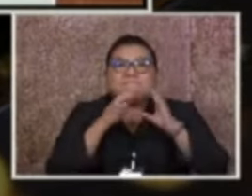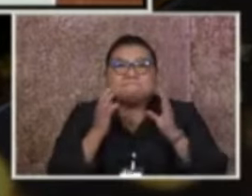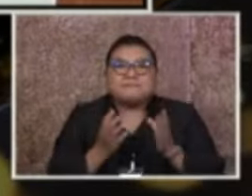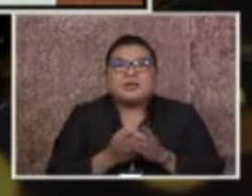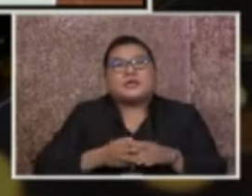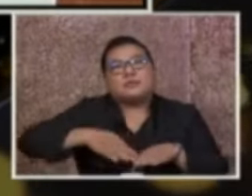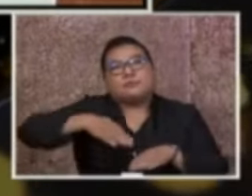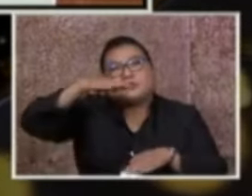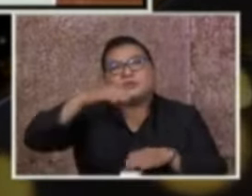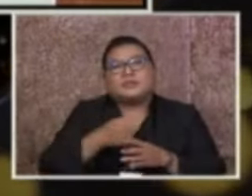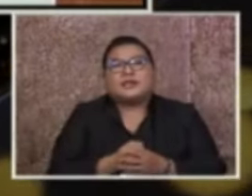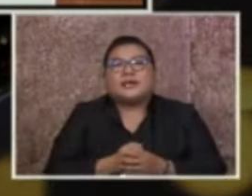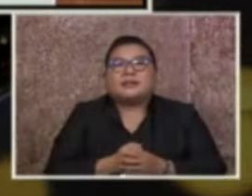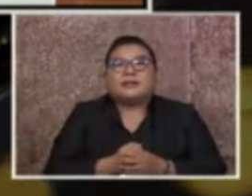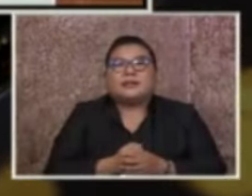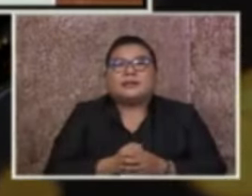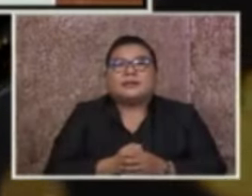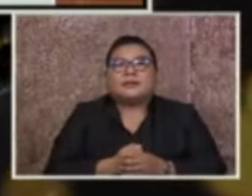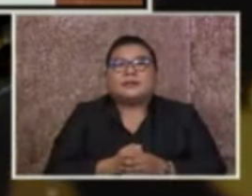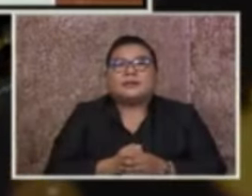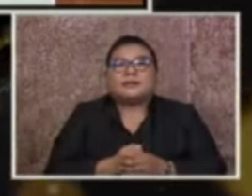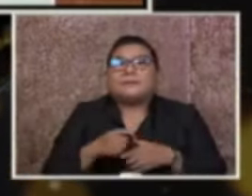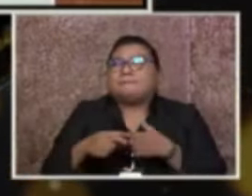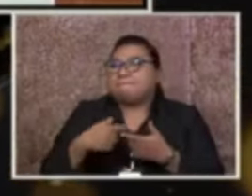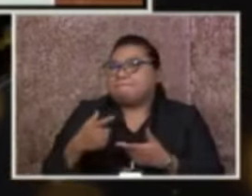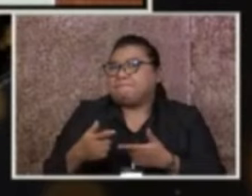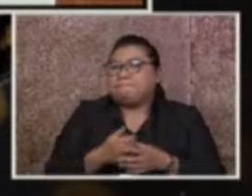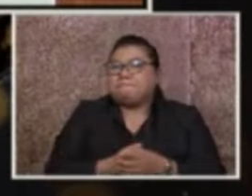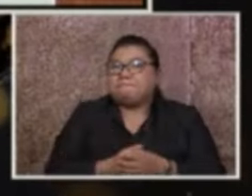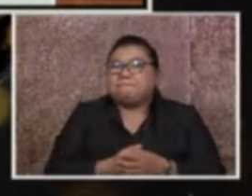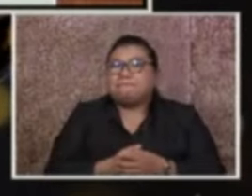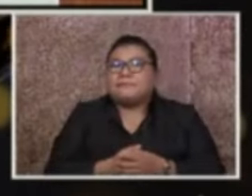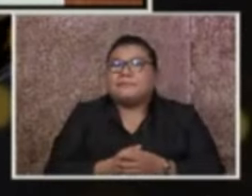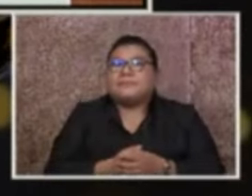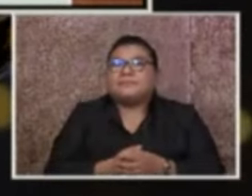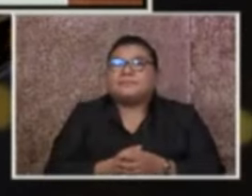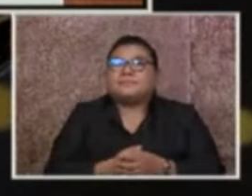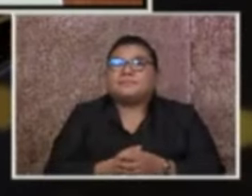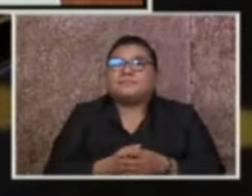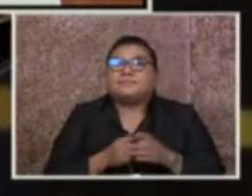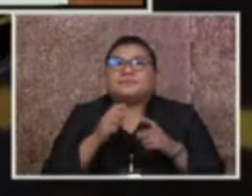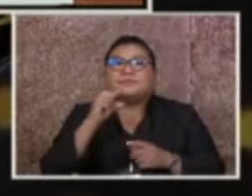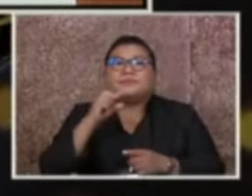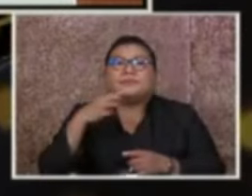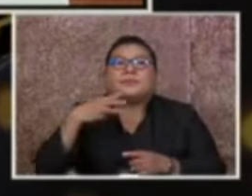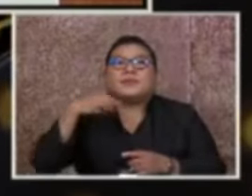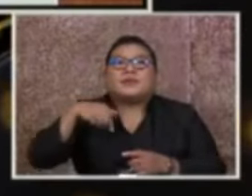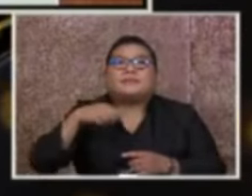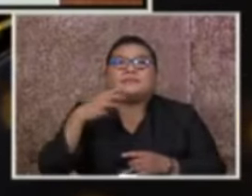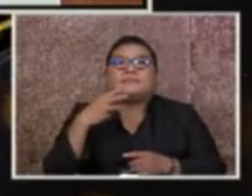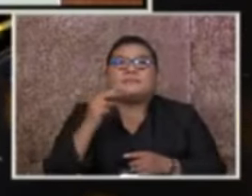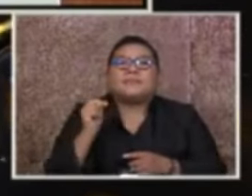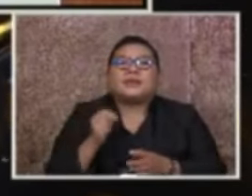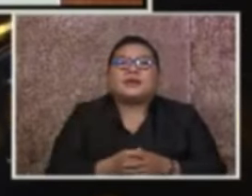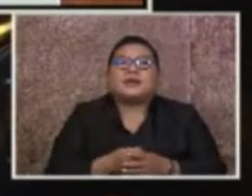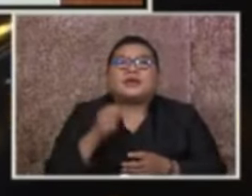tingkatkan yang berikutnya kait dengan Eh gpeng ini Eh yang pertama sumber daya